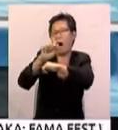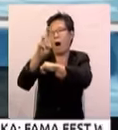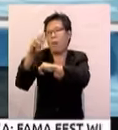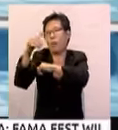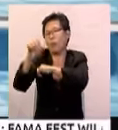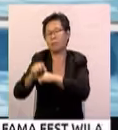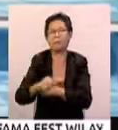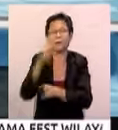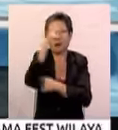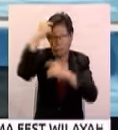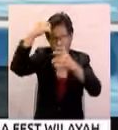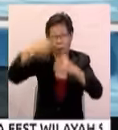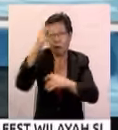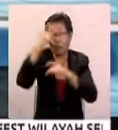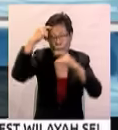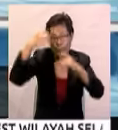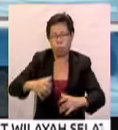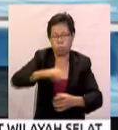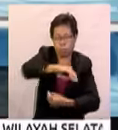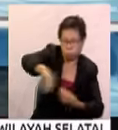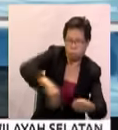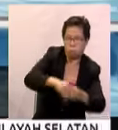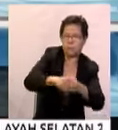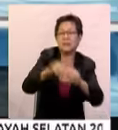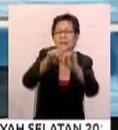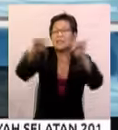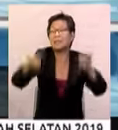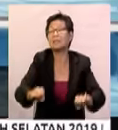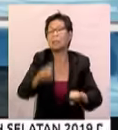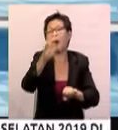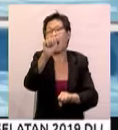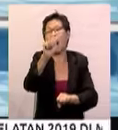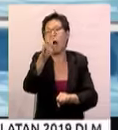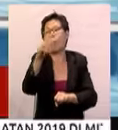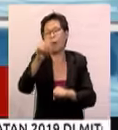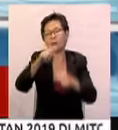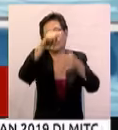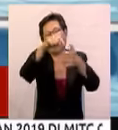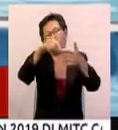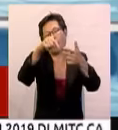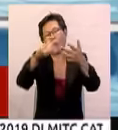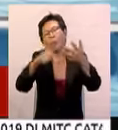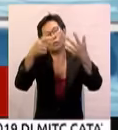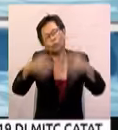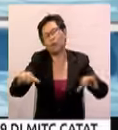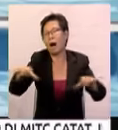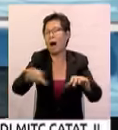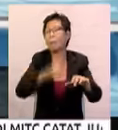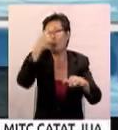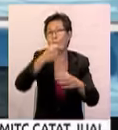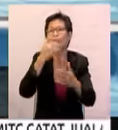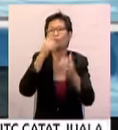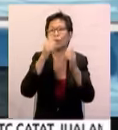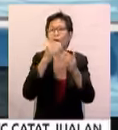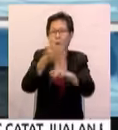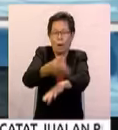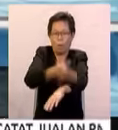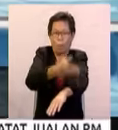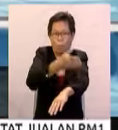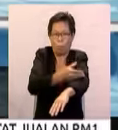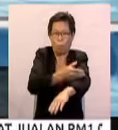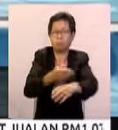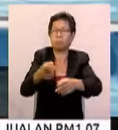keputusan kerajaan untuk mengambil alih operasi sistem awas, beberapa langkah telah diambil untuk meningkatkan keberkesanan penguasaan. Perkara